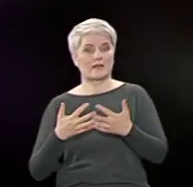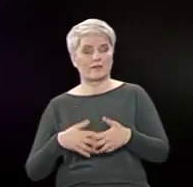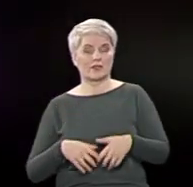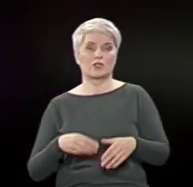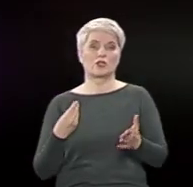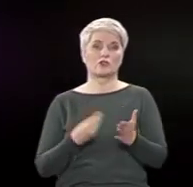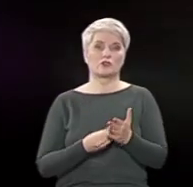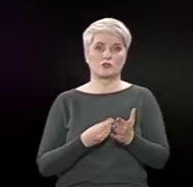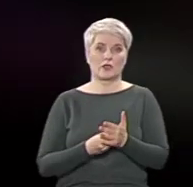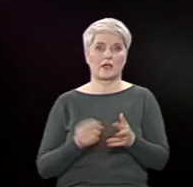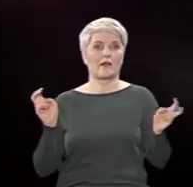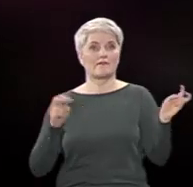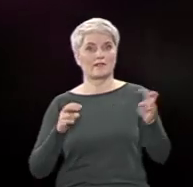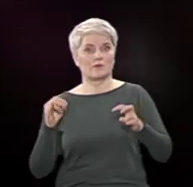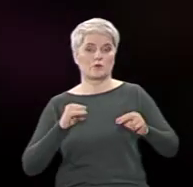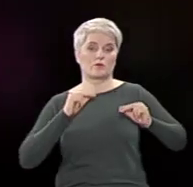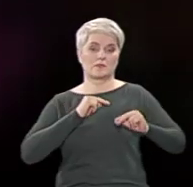відвідувачів допитали.